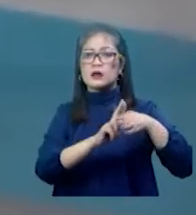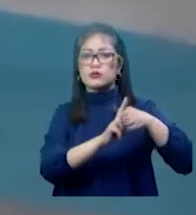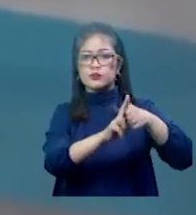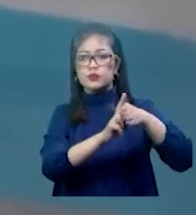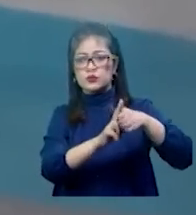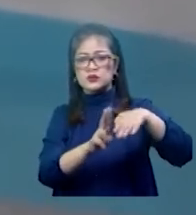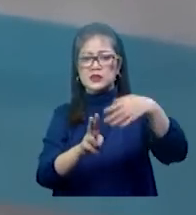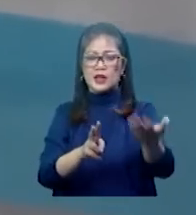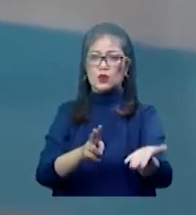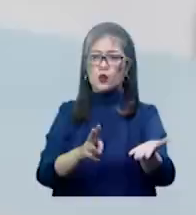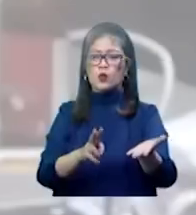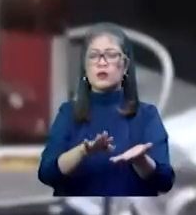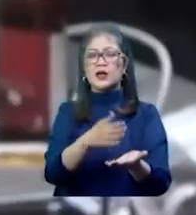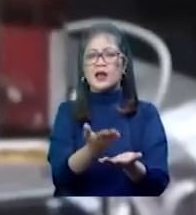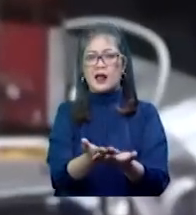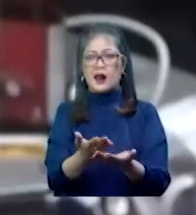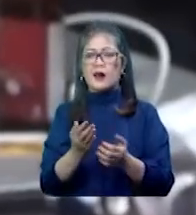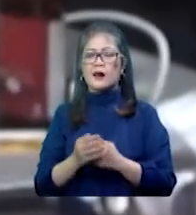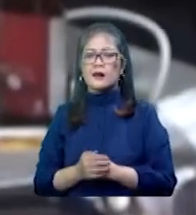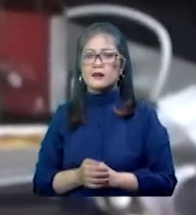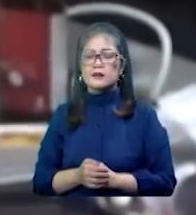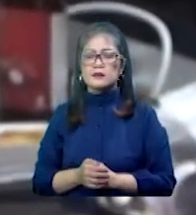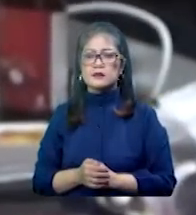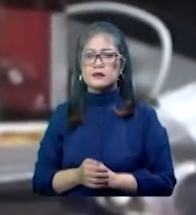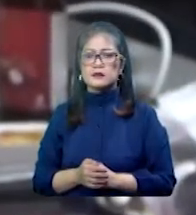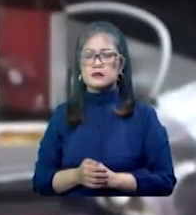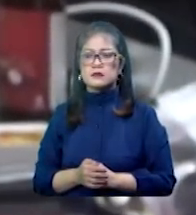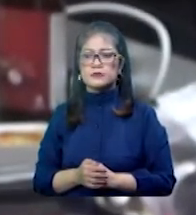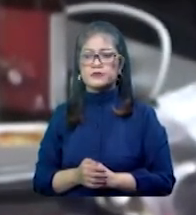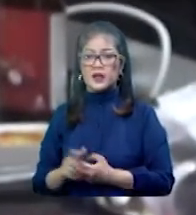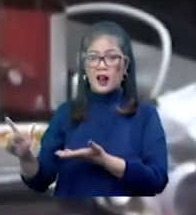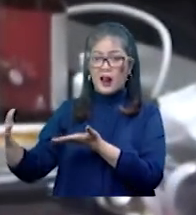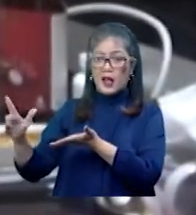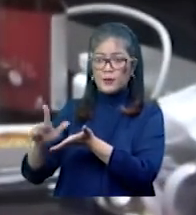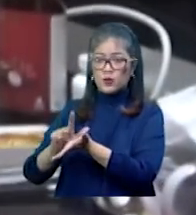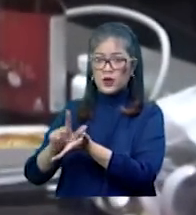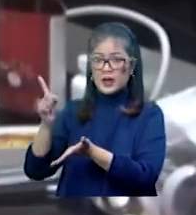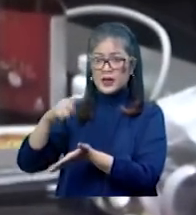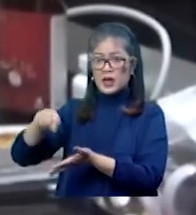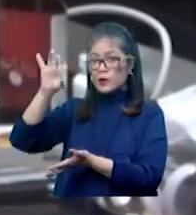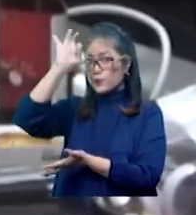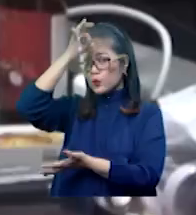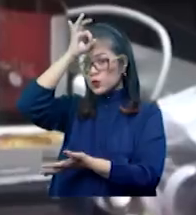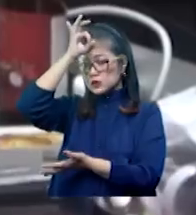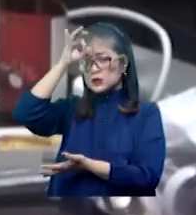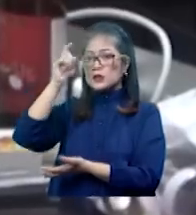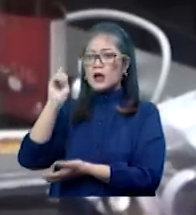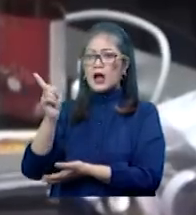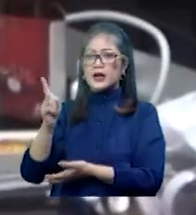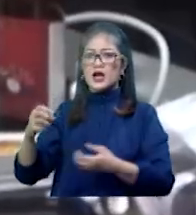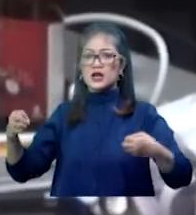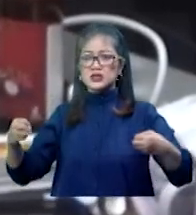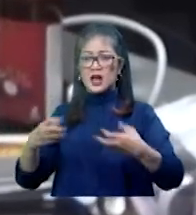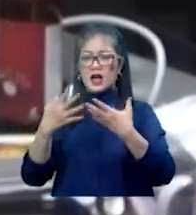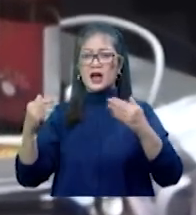terjatuh hingga tewas. Tadi awalnya dilaporkan oleh Kapolsek, terjadi laka tunggal yang